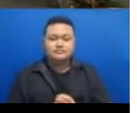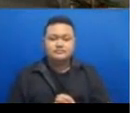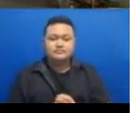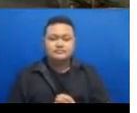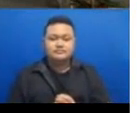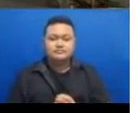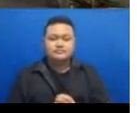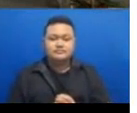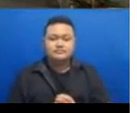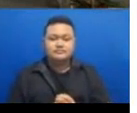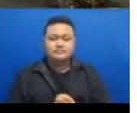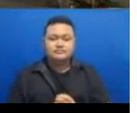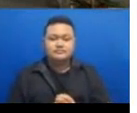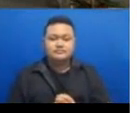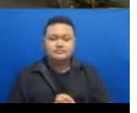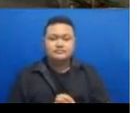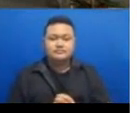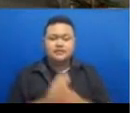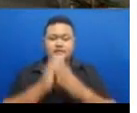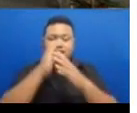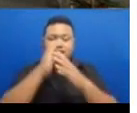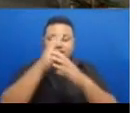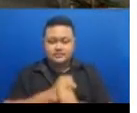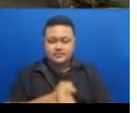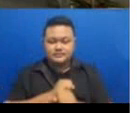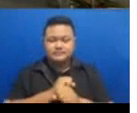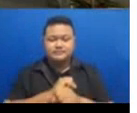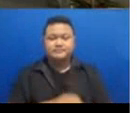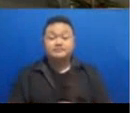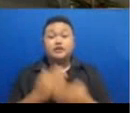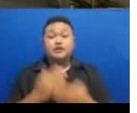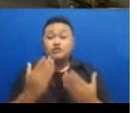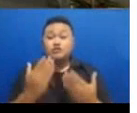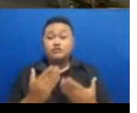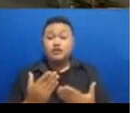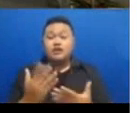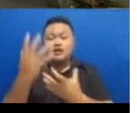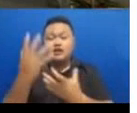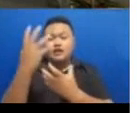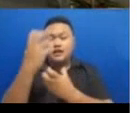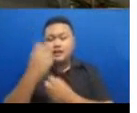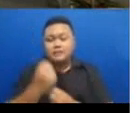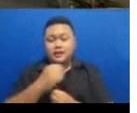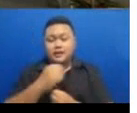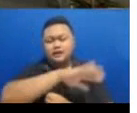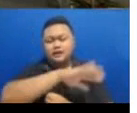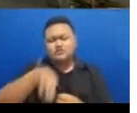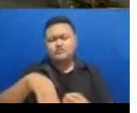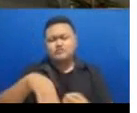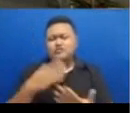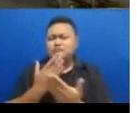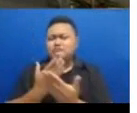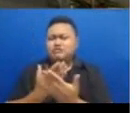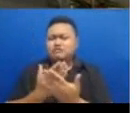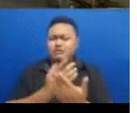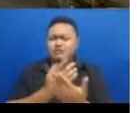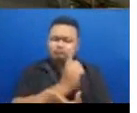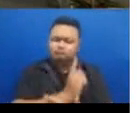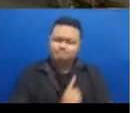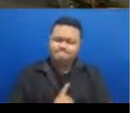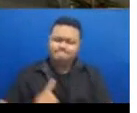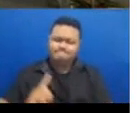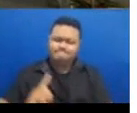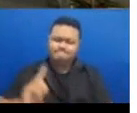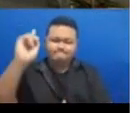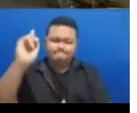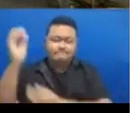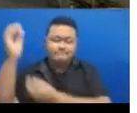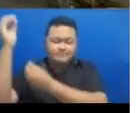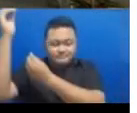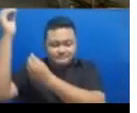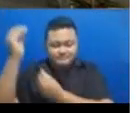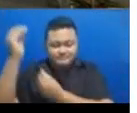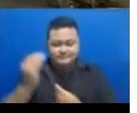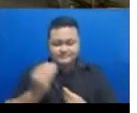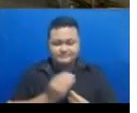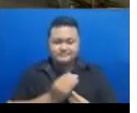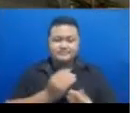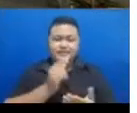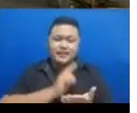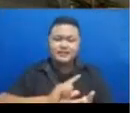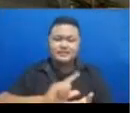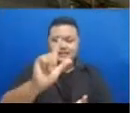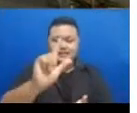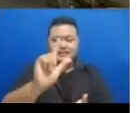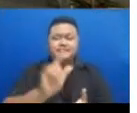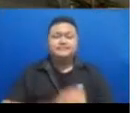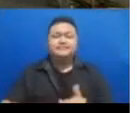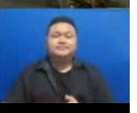Amin ya Rabbal Alamin, semoga harap dan minta kita dikabulkan dan diberikan kelancaran oleh Tuhan Yang Maha Esa.